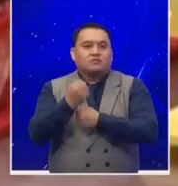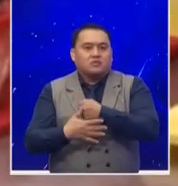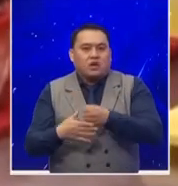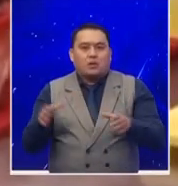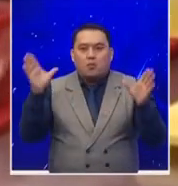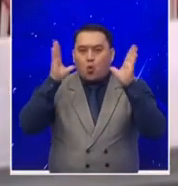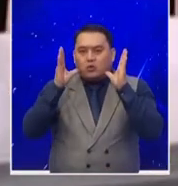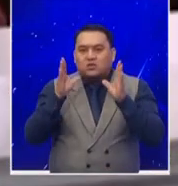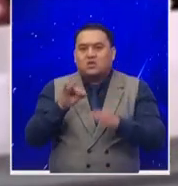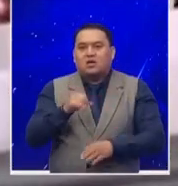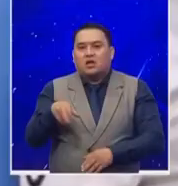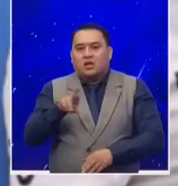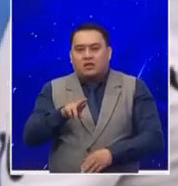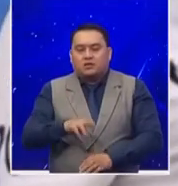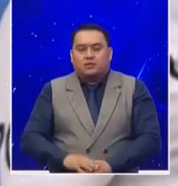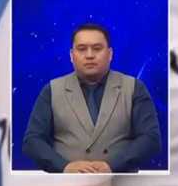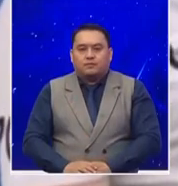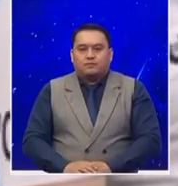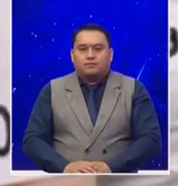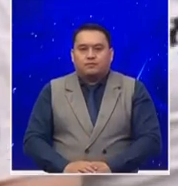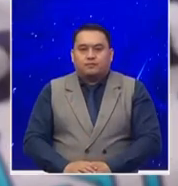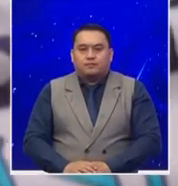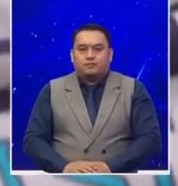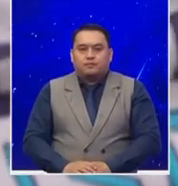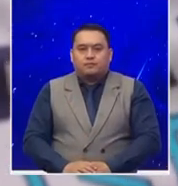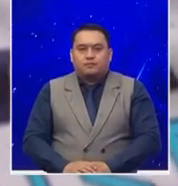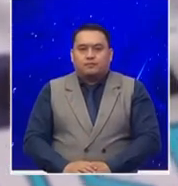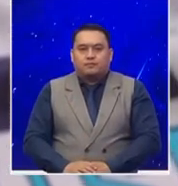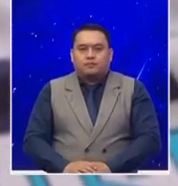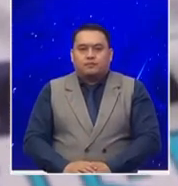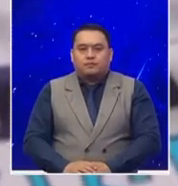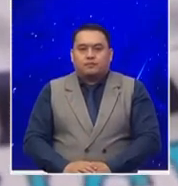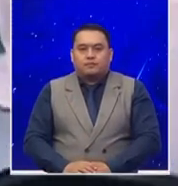Совета мусульман Индонезии Мути Аритауати.